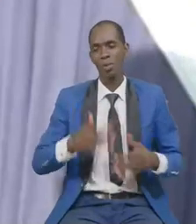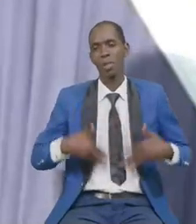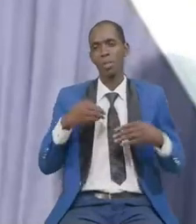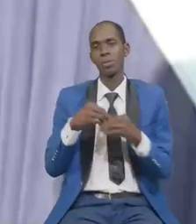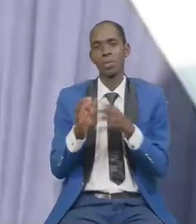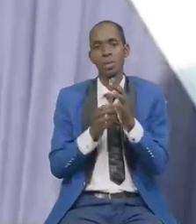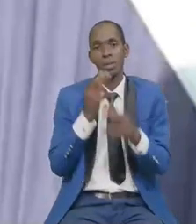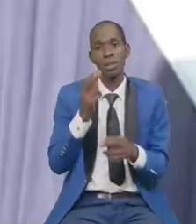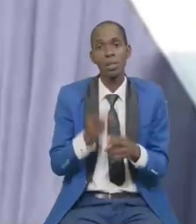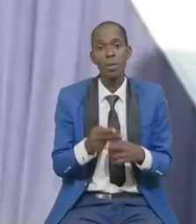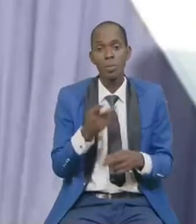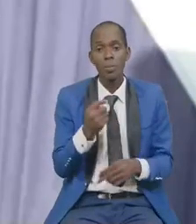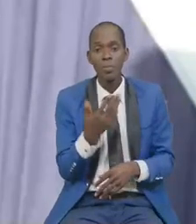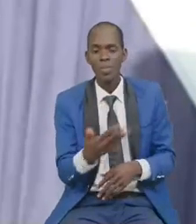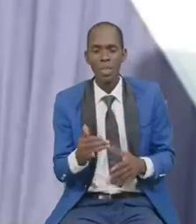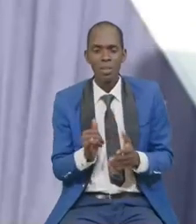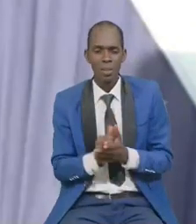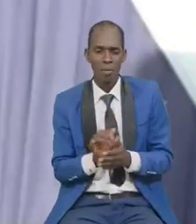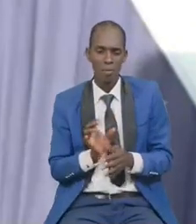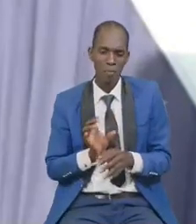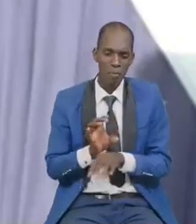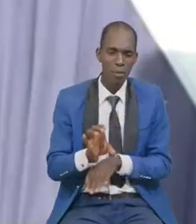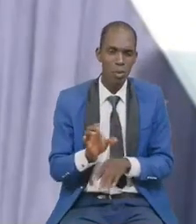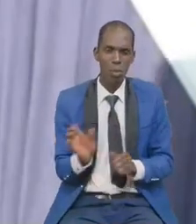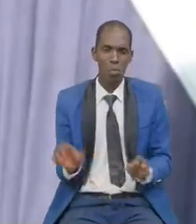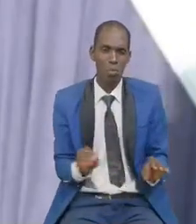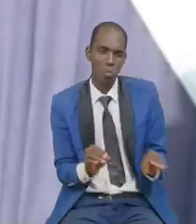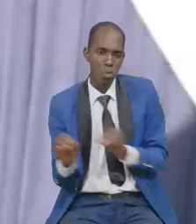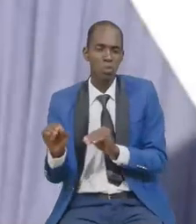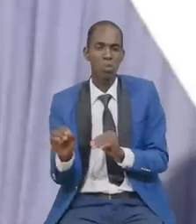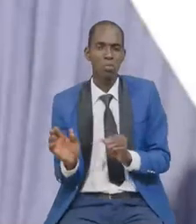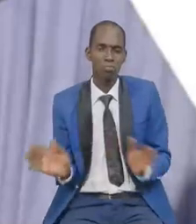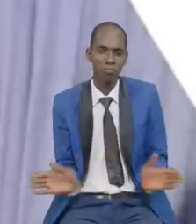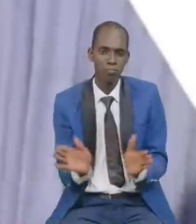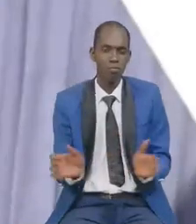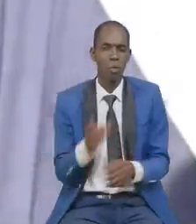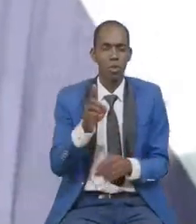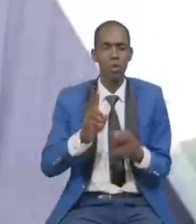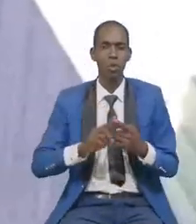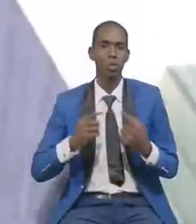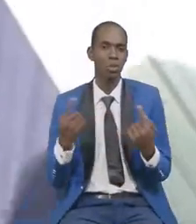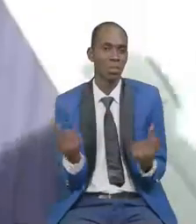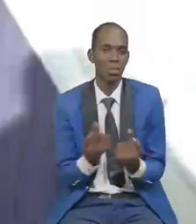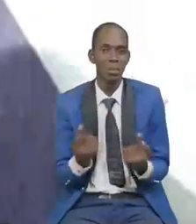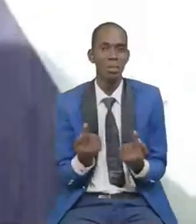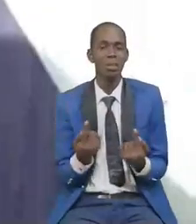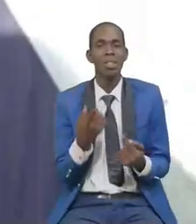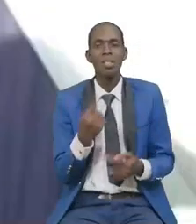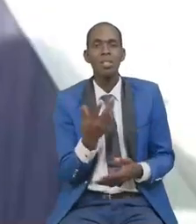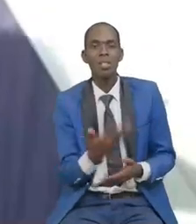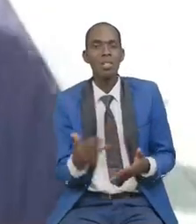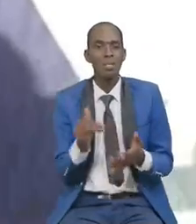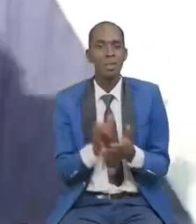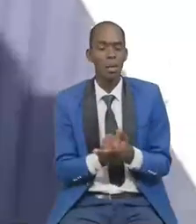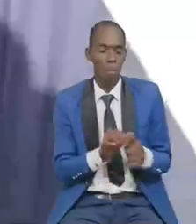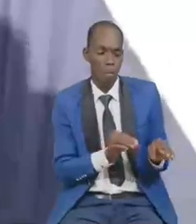Ce qui te pousse au péché, la chose qui te pousse à pécher, la chose qui t'attire au